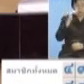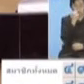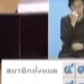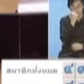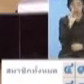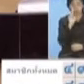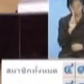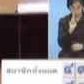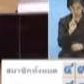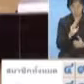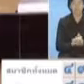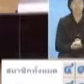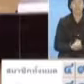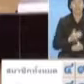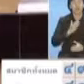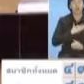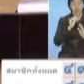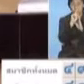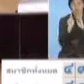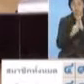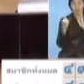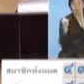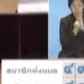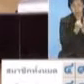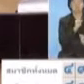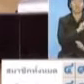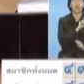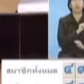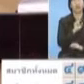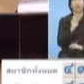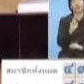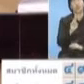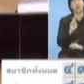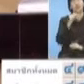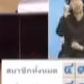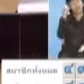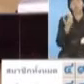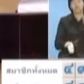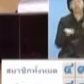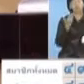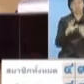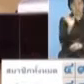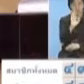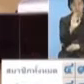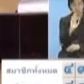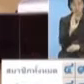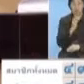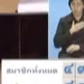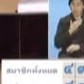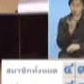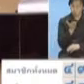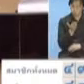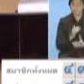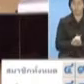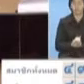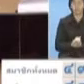อกเขานะครับเราเป็นผู้ออกกฎหมายเราต้องพึงระมัดระวังไม่ใช่ว่าจำเป็นอย่างนั้นจำเป็นอย่างนี้ผมจะไม่อนุญาตนะครับเอ